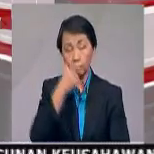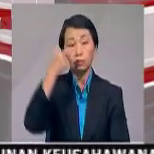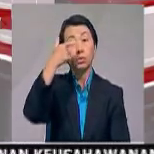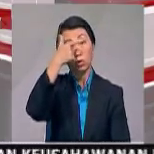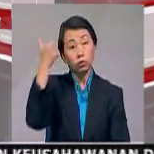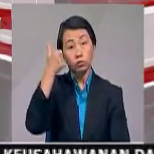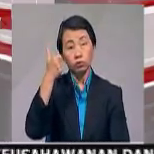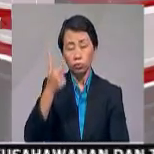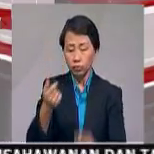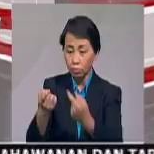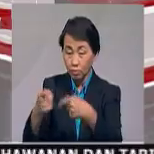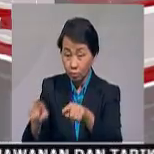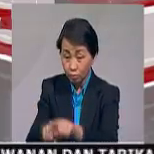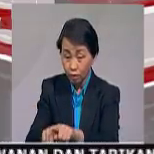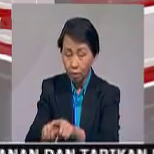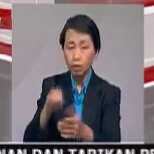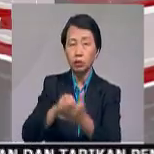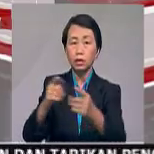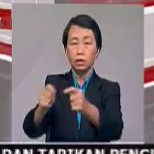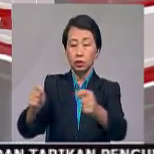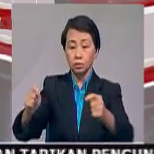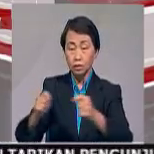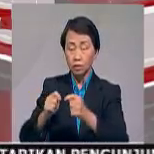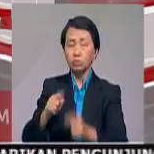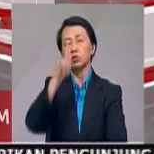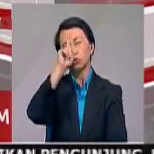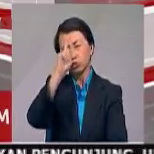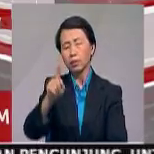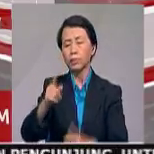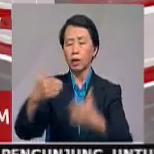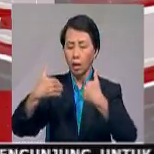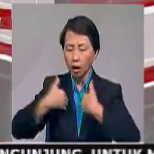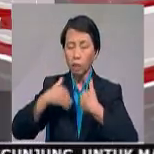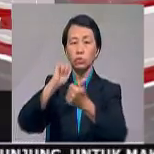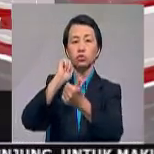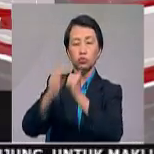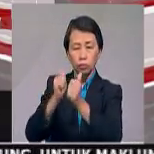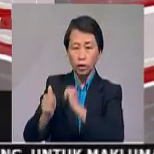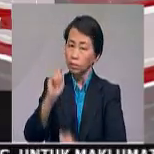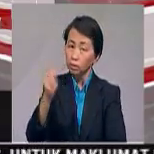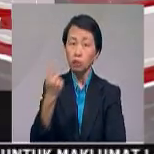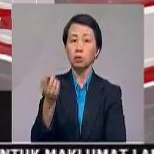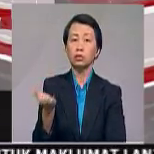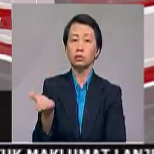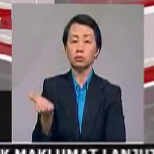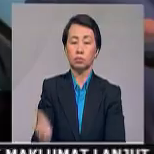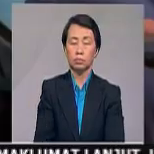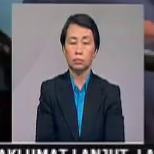memandangkan tragedi itu berlaku di lokasi yang sepatutnya berlangsung temasya.